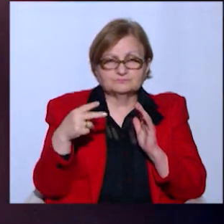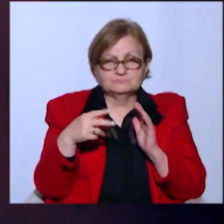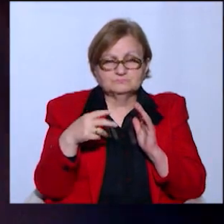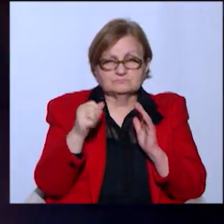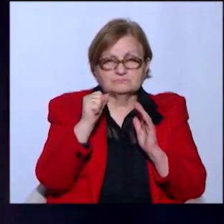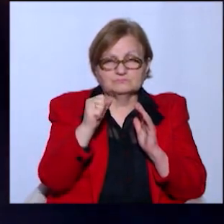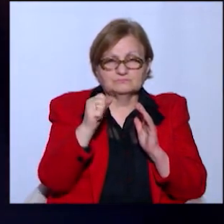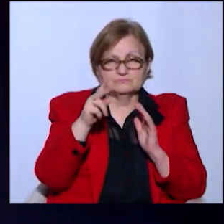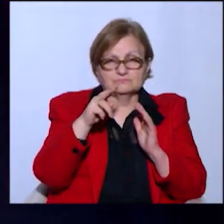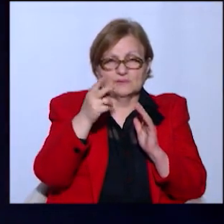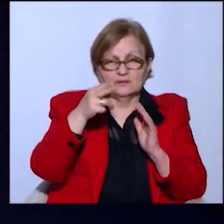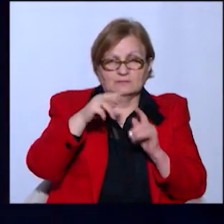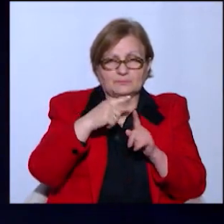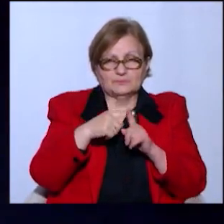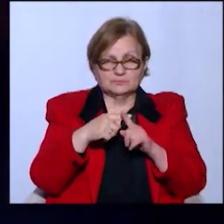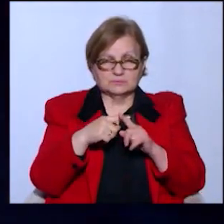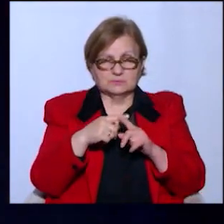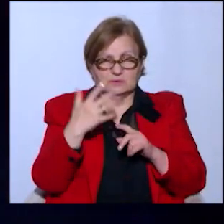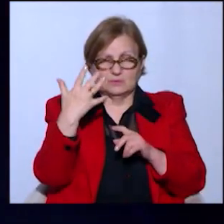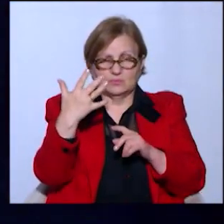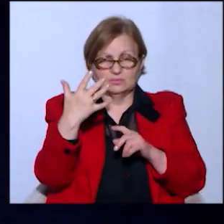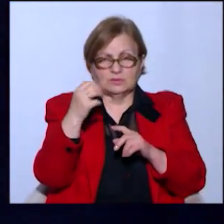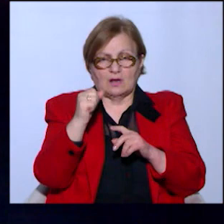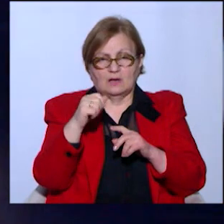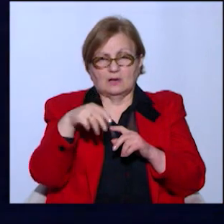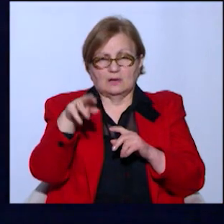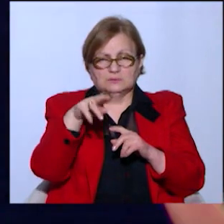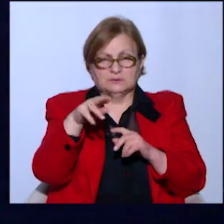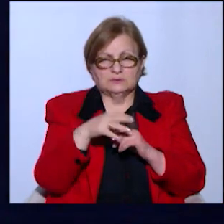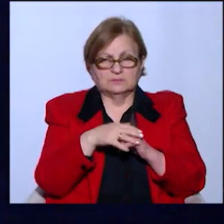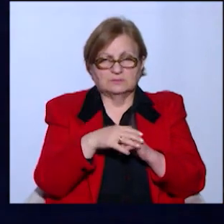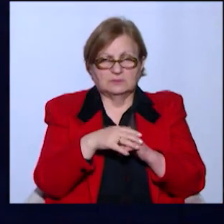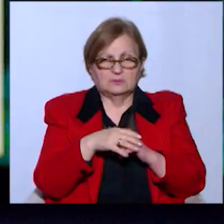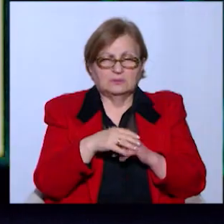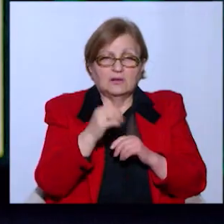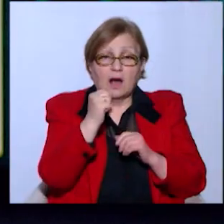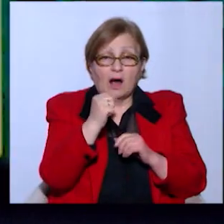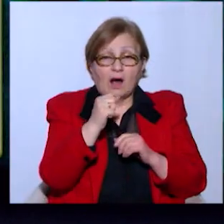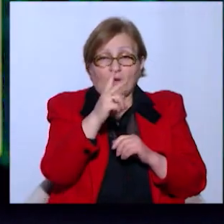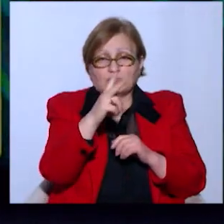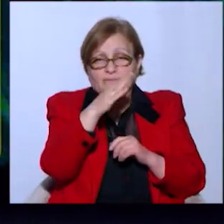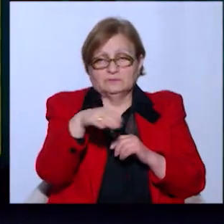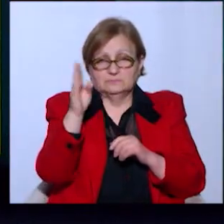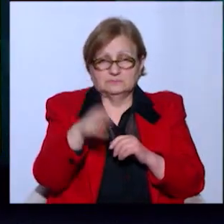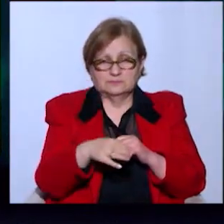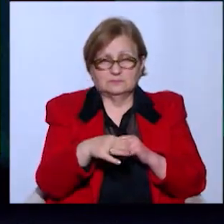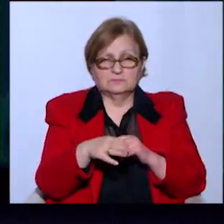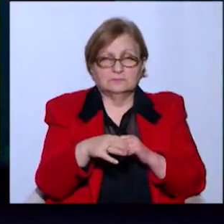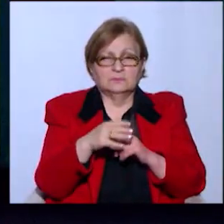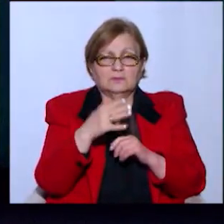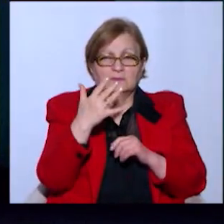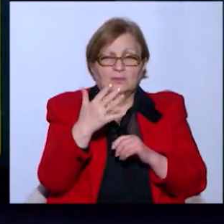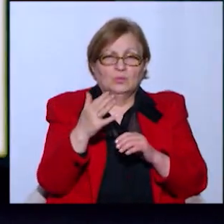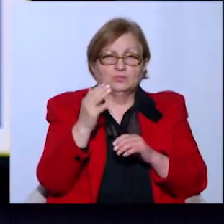a კვადრატს პლუს 5ad. აქ a კვადრატები გაბათილდება, 5ad მარცხნივ რო